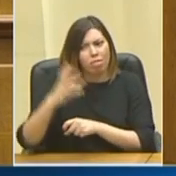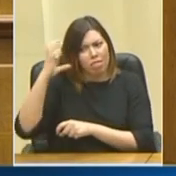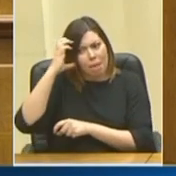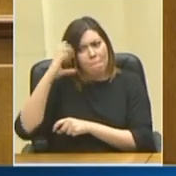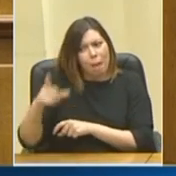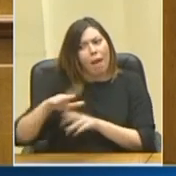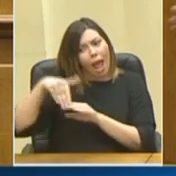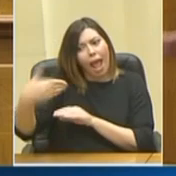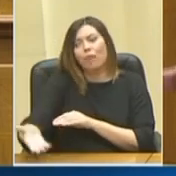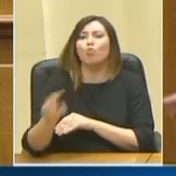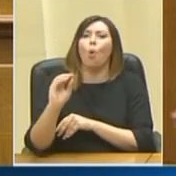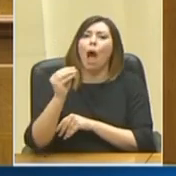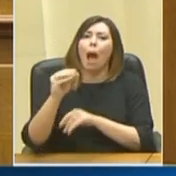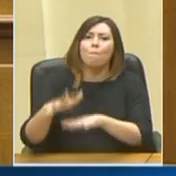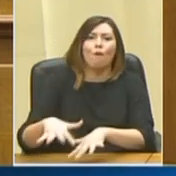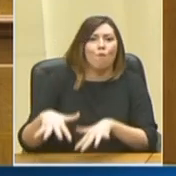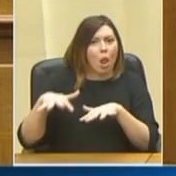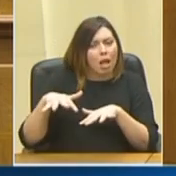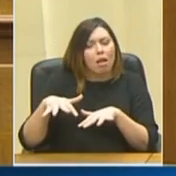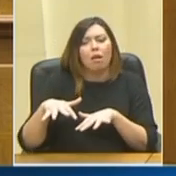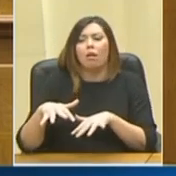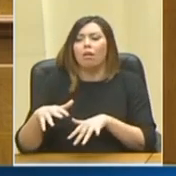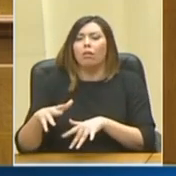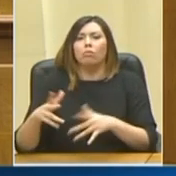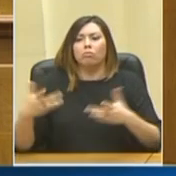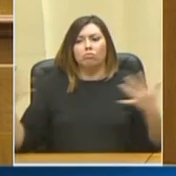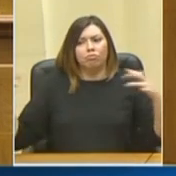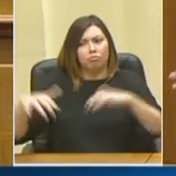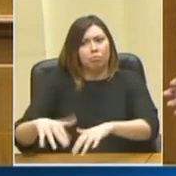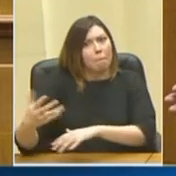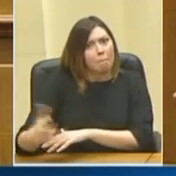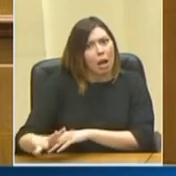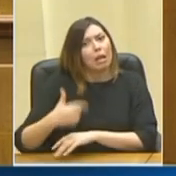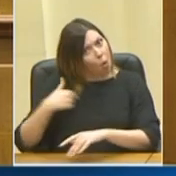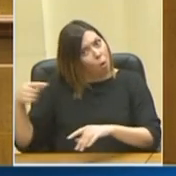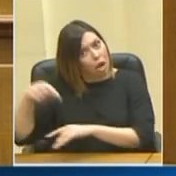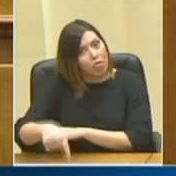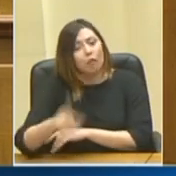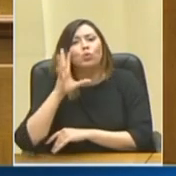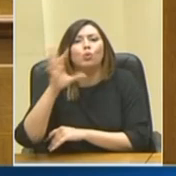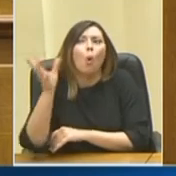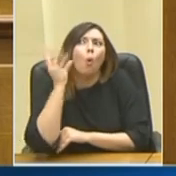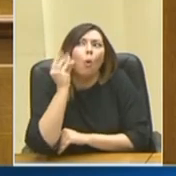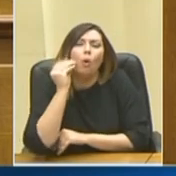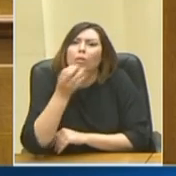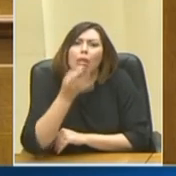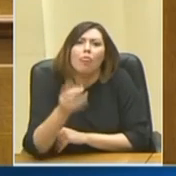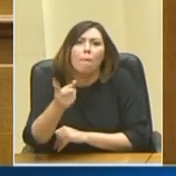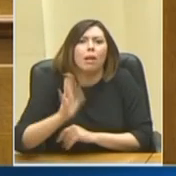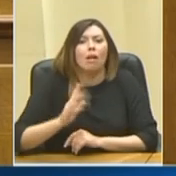από τη Βουλή μια συγκέντρωση ένα βράδυ. Μάλιστα είχα προσέλθει και εγώ για να δω τι θα πει.